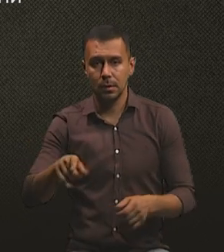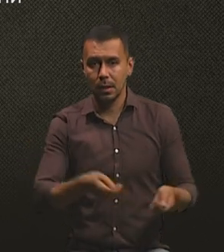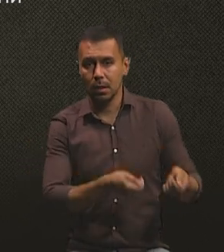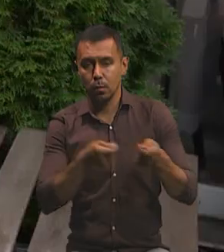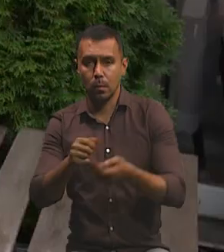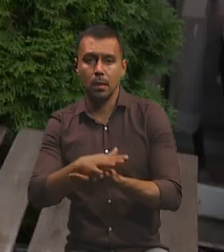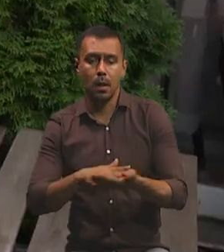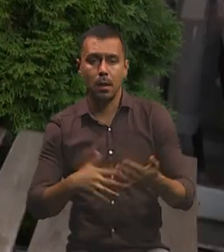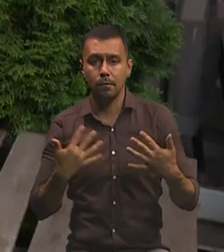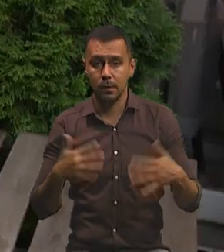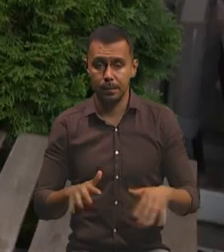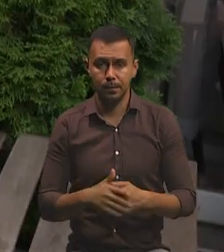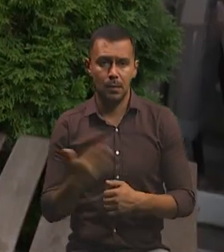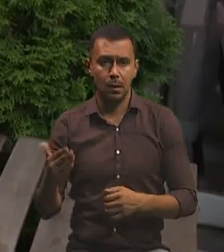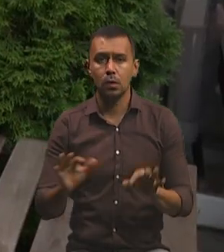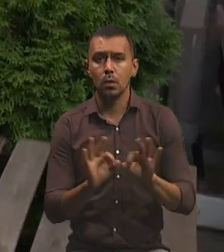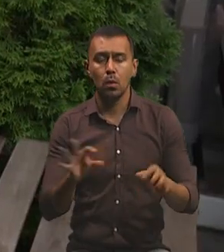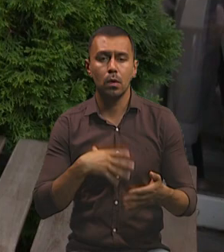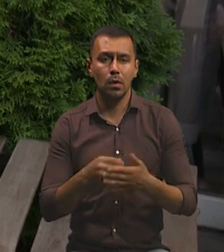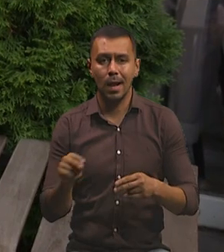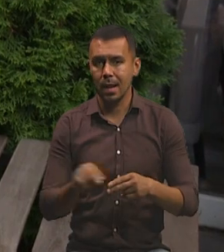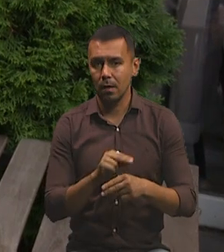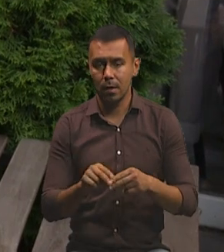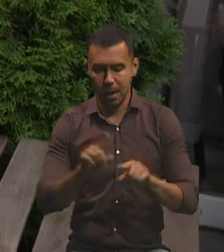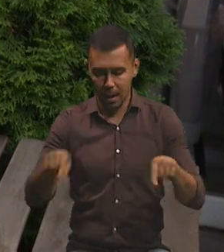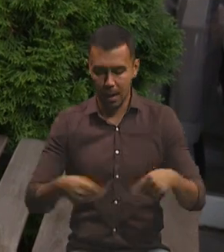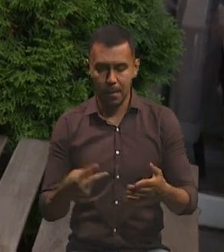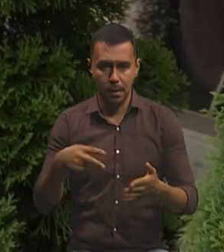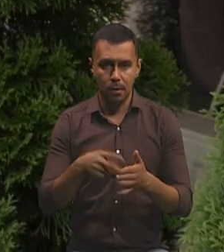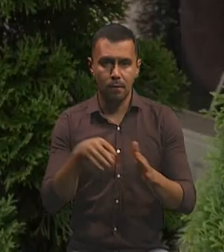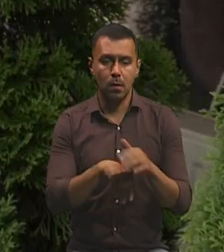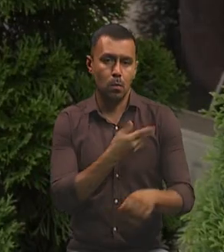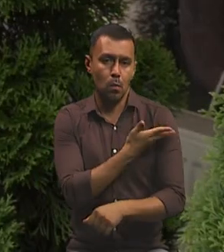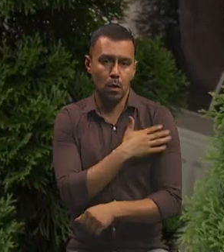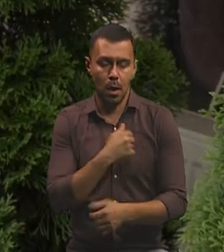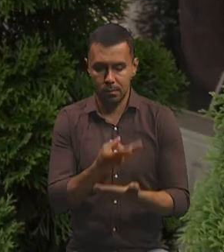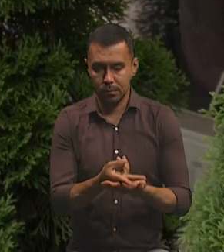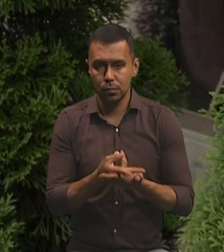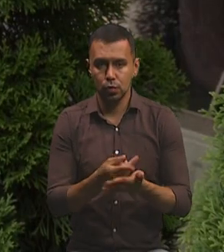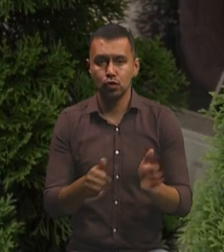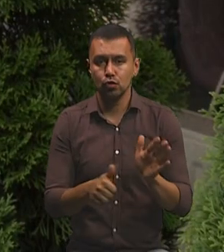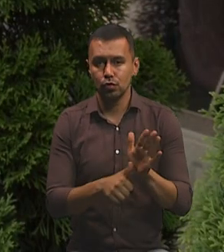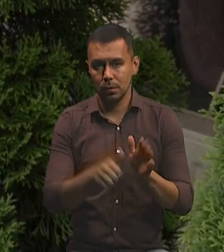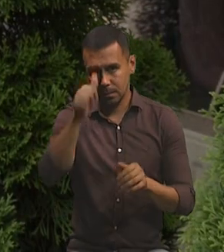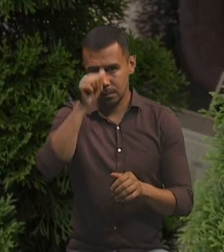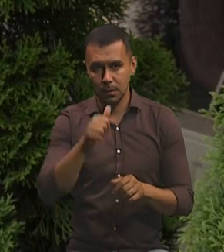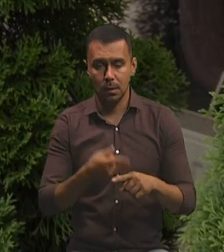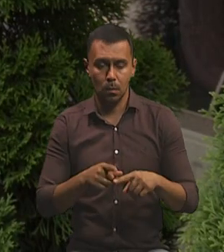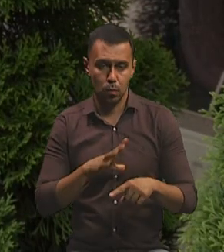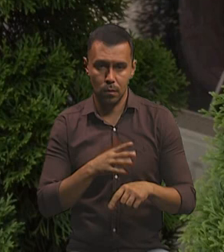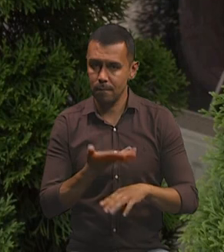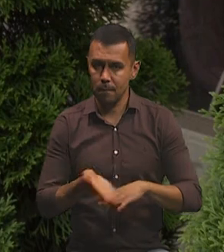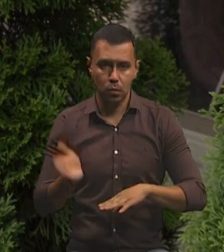транспортують їх далі вже. Микола розповідає про своє лікування і реабілітацію в Польщі. Я лежав 6 місяців, це було для мене дуже